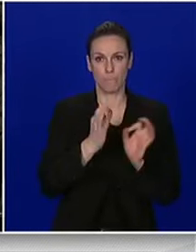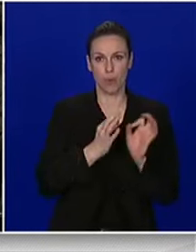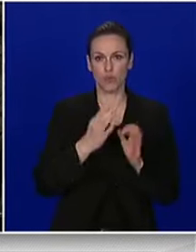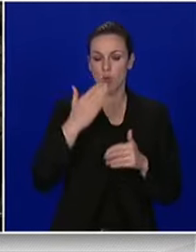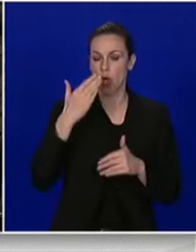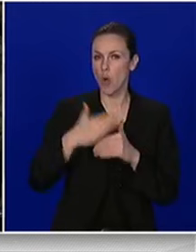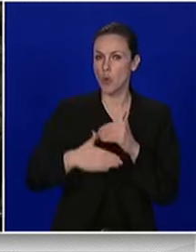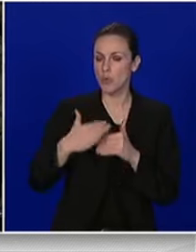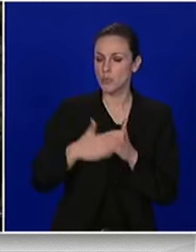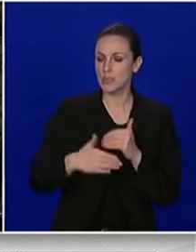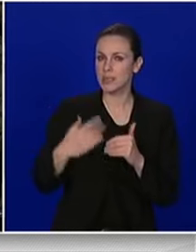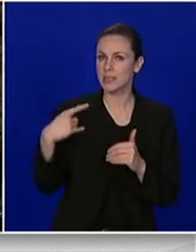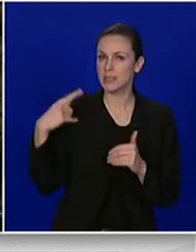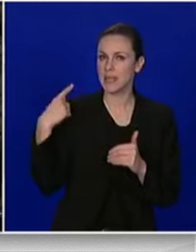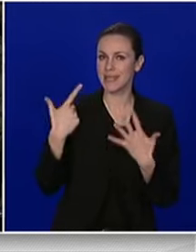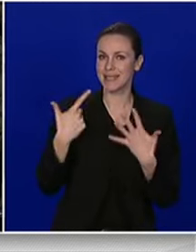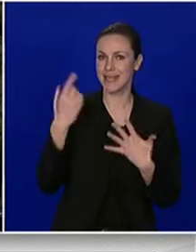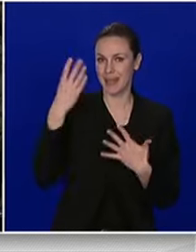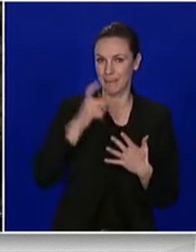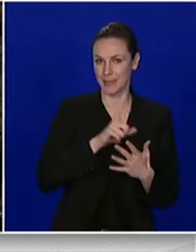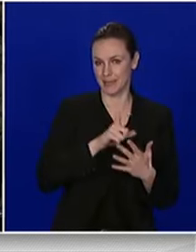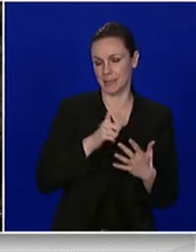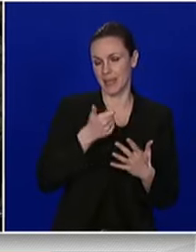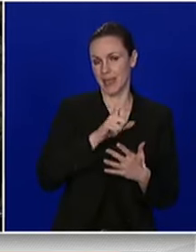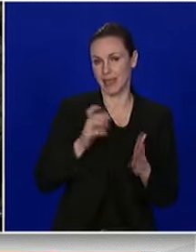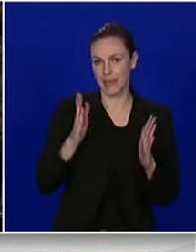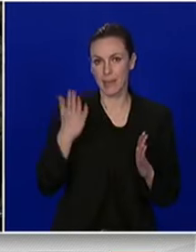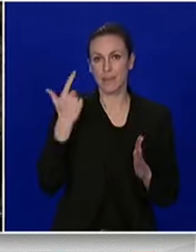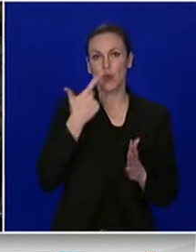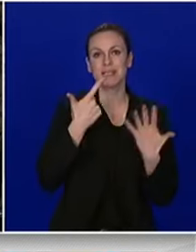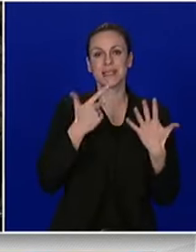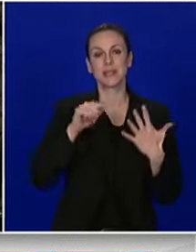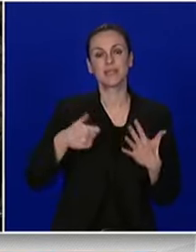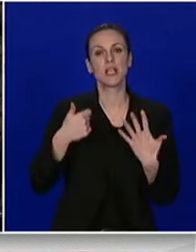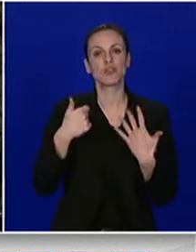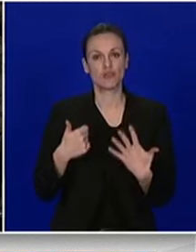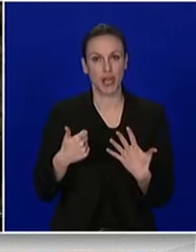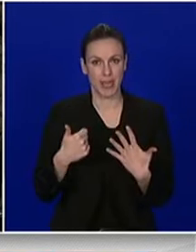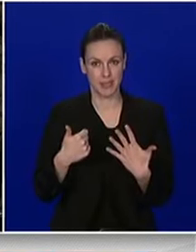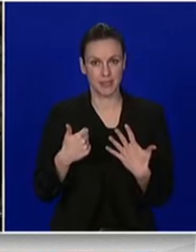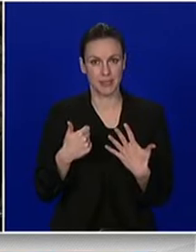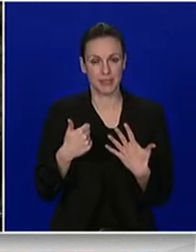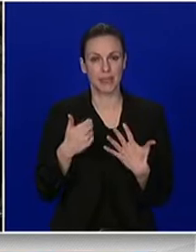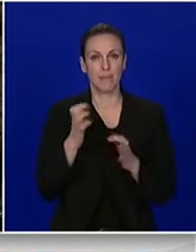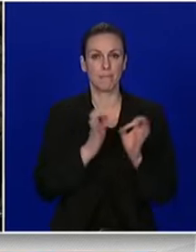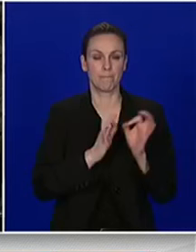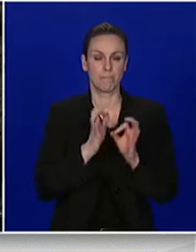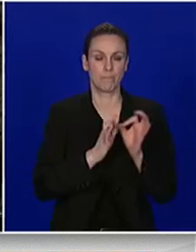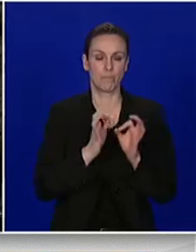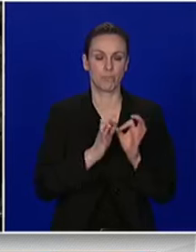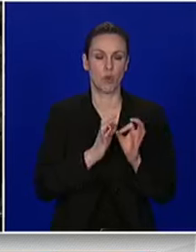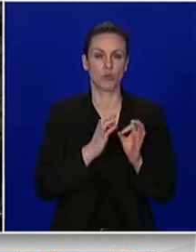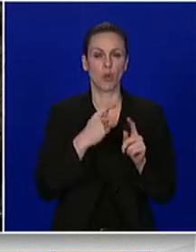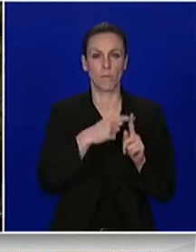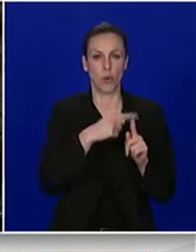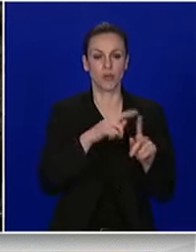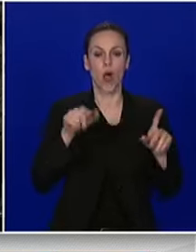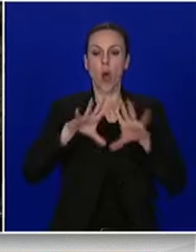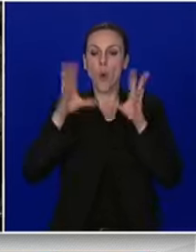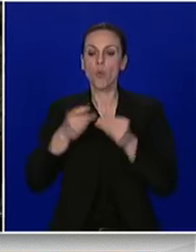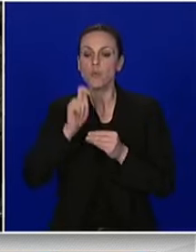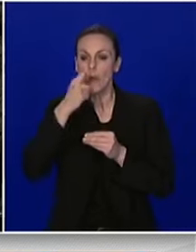zadnjih 7 dana smo imali 7,6% udio pozitivnih u ukupno